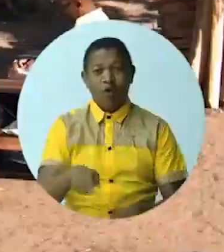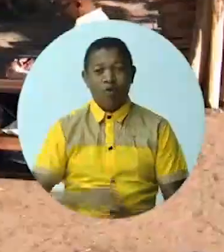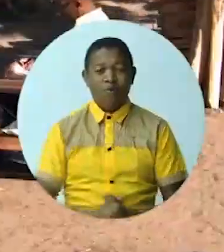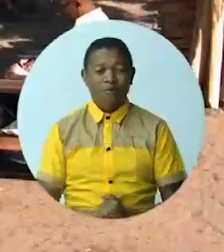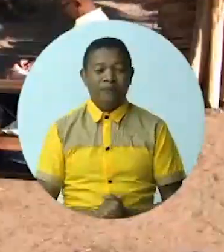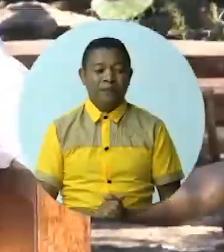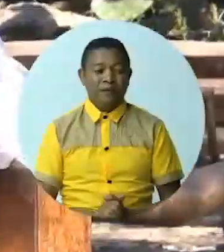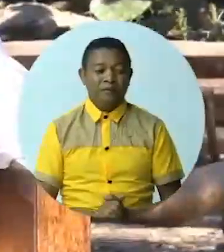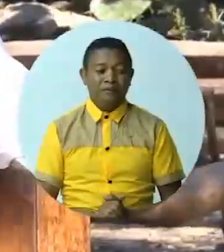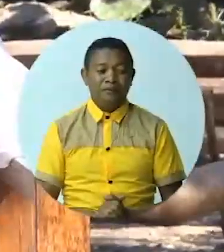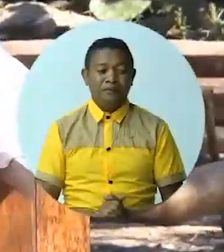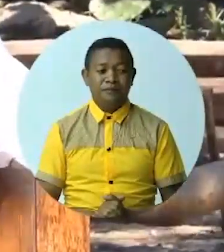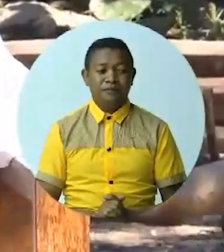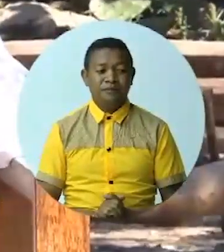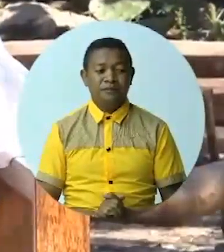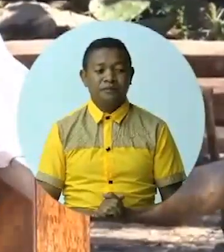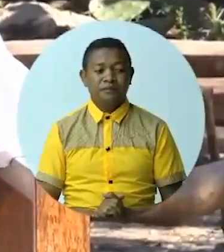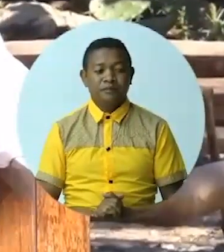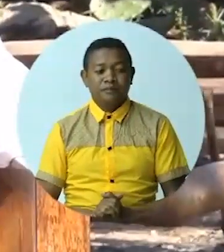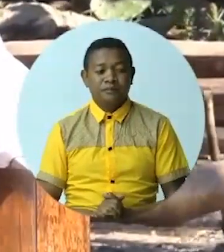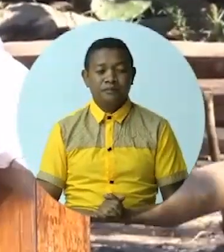Ia, itia taona